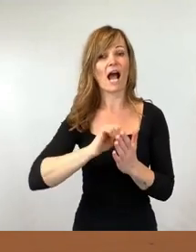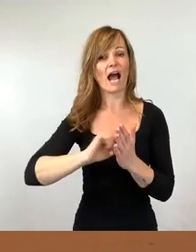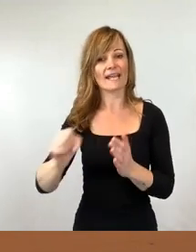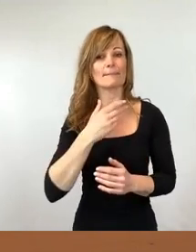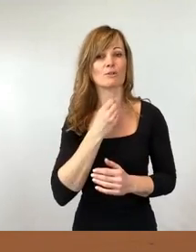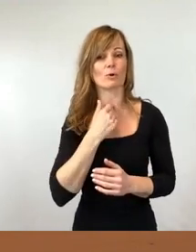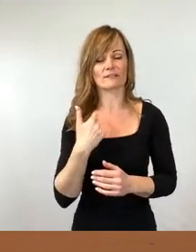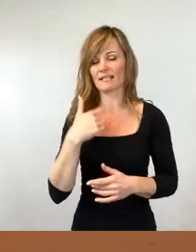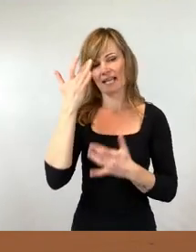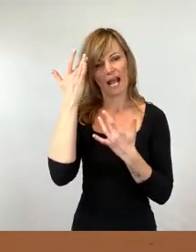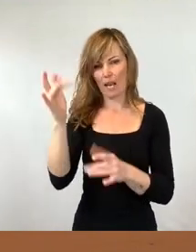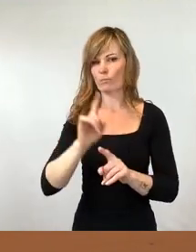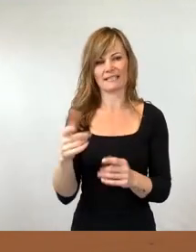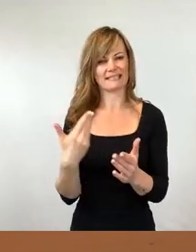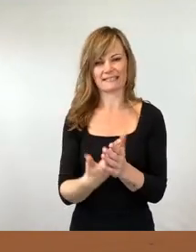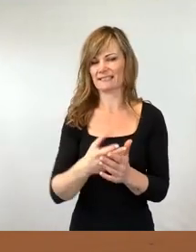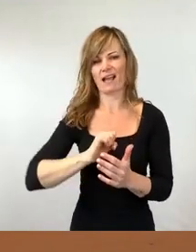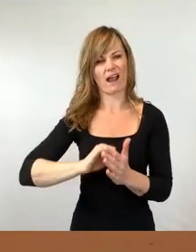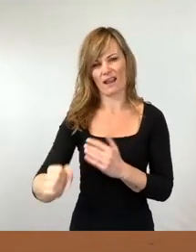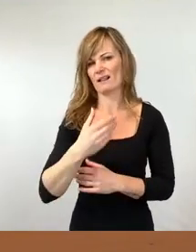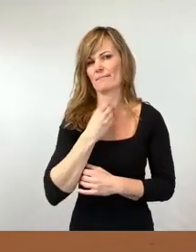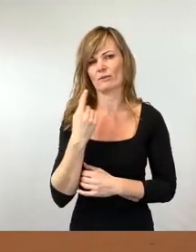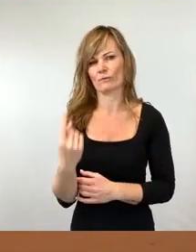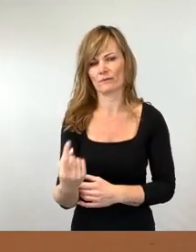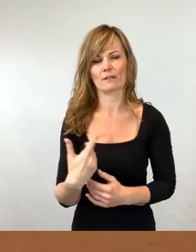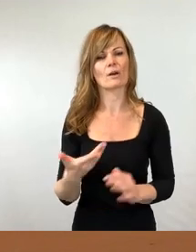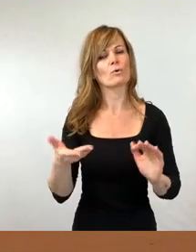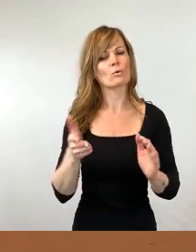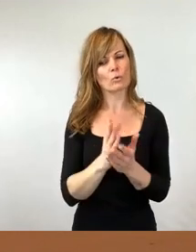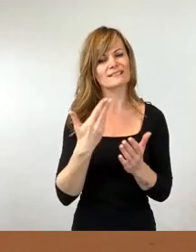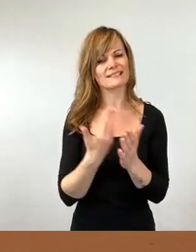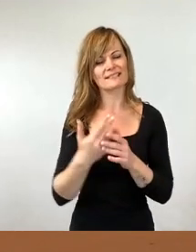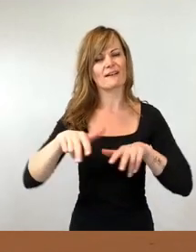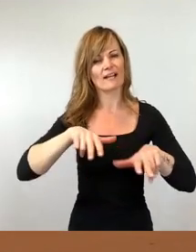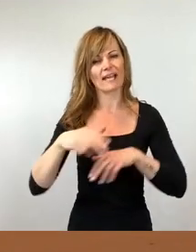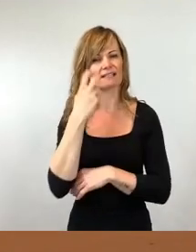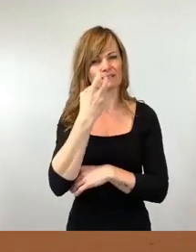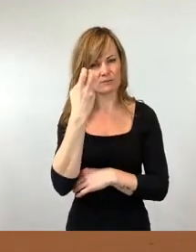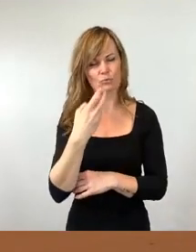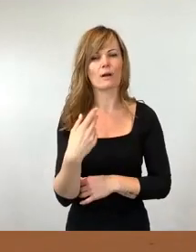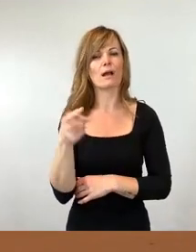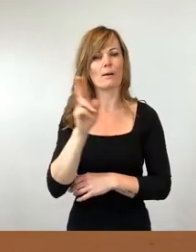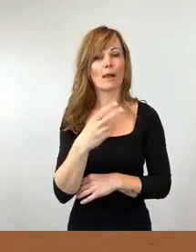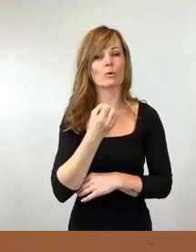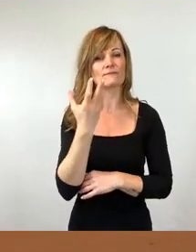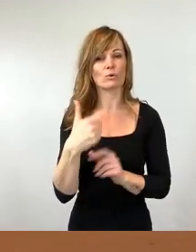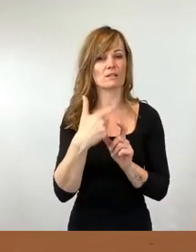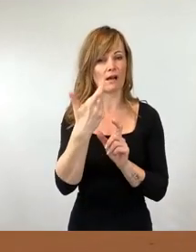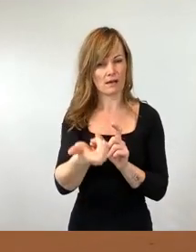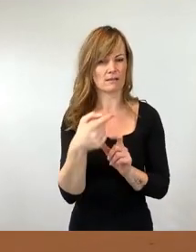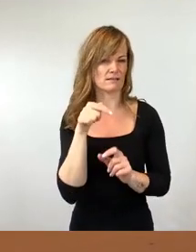einige wenige Worte, insbesondere zum Verkehrsversuch Blaues Wunder, ausführe. Wir haben sehr intensiv darüber